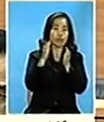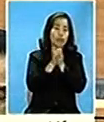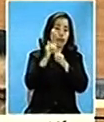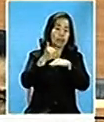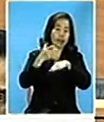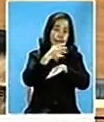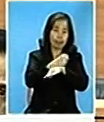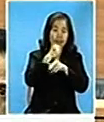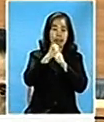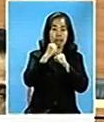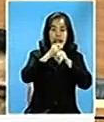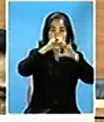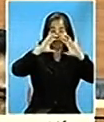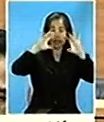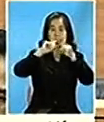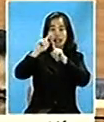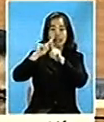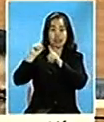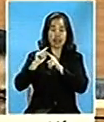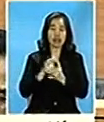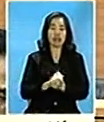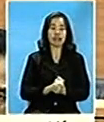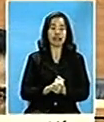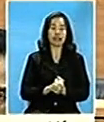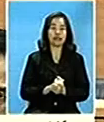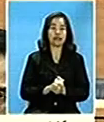ราชการนะคะหรือในการทำงานนะคะ